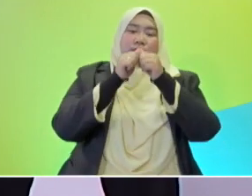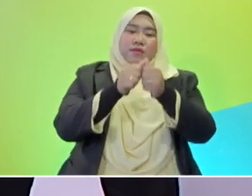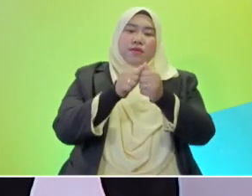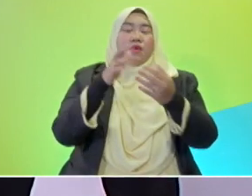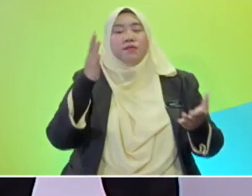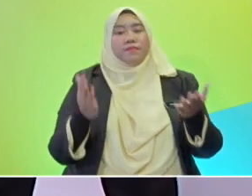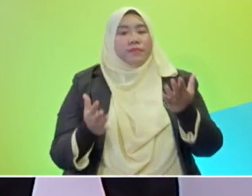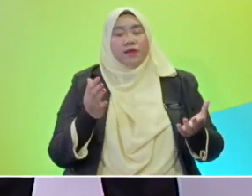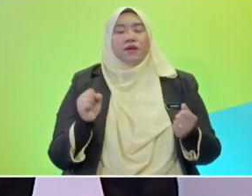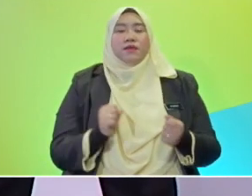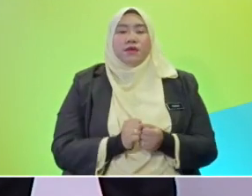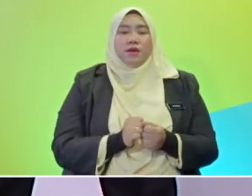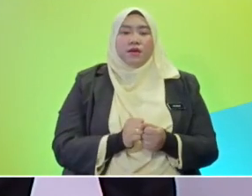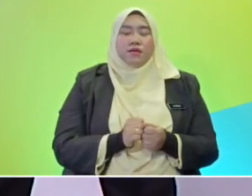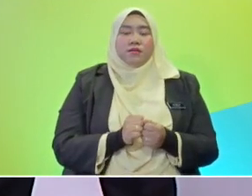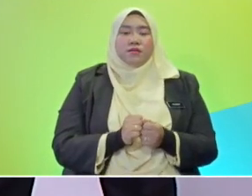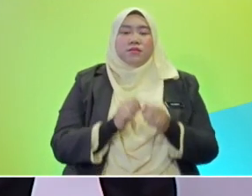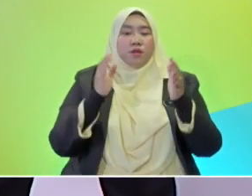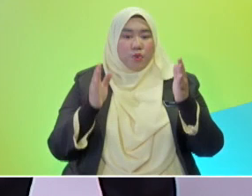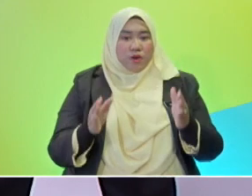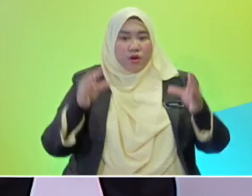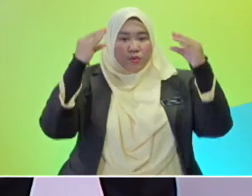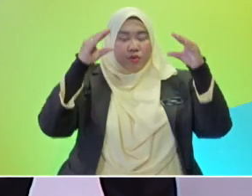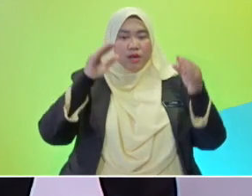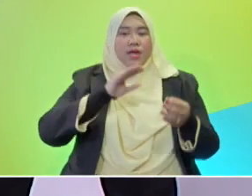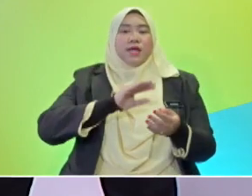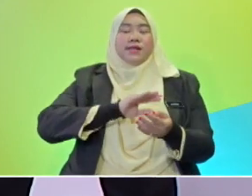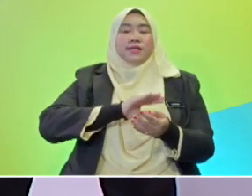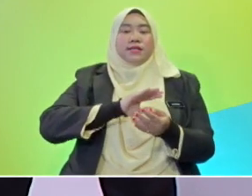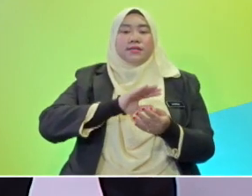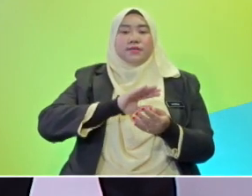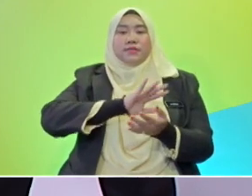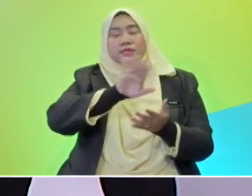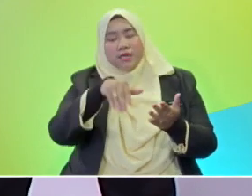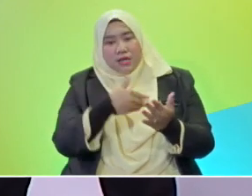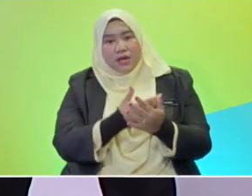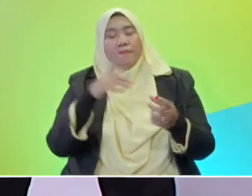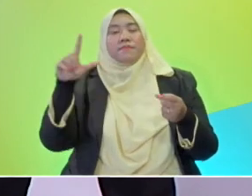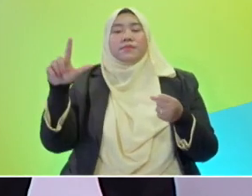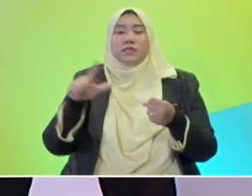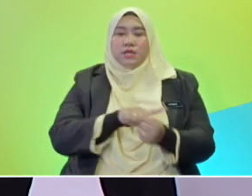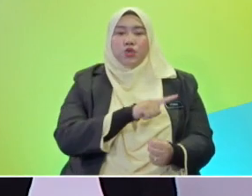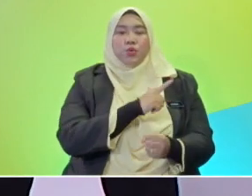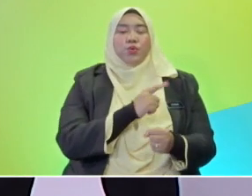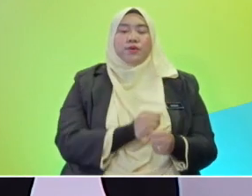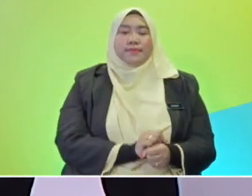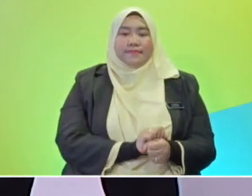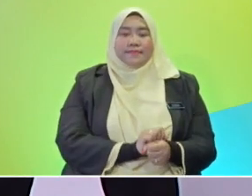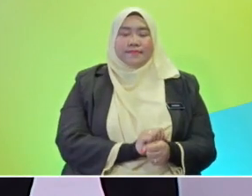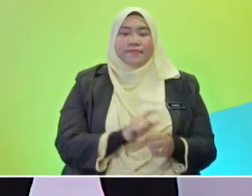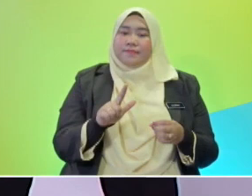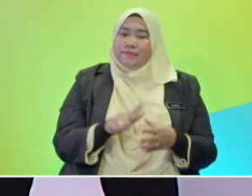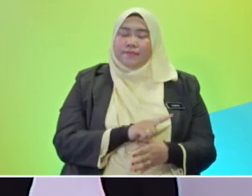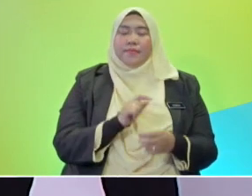profesional dan lagi satu Cikgu secara holistik ataupun kita Panggil secara menyeluruh dan apabila pertimbangan